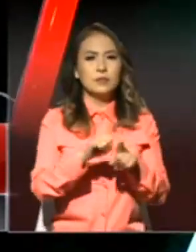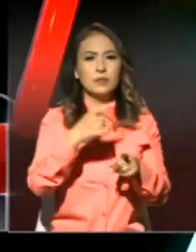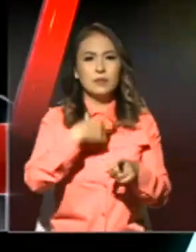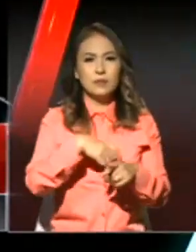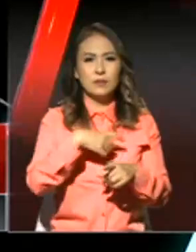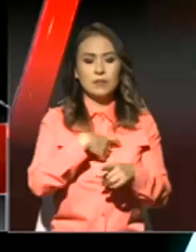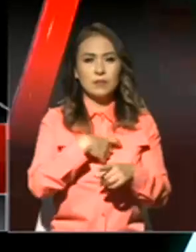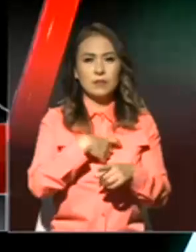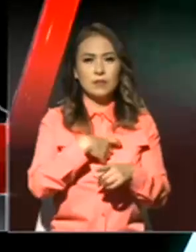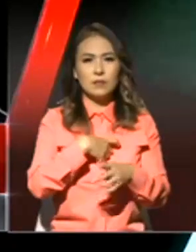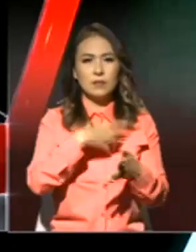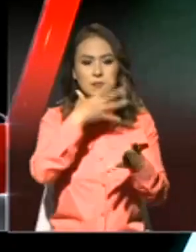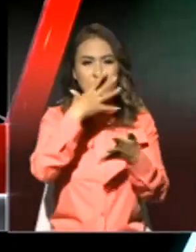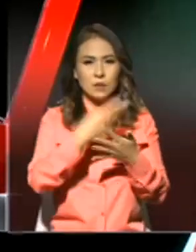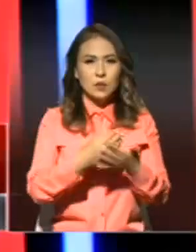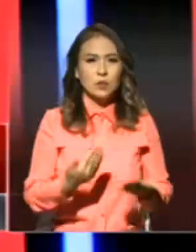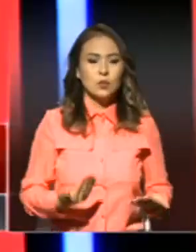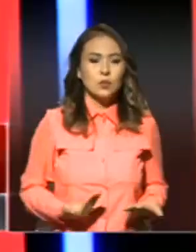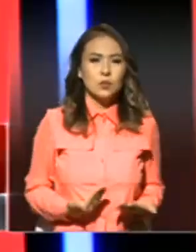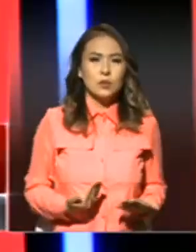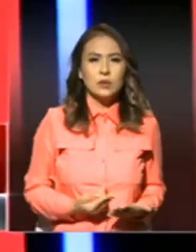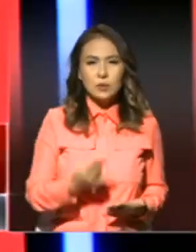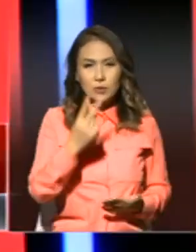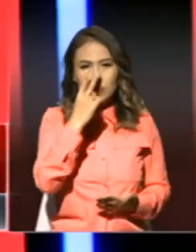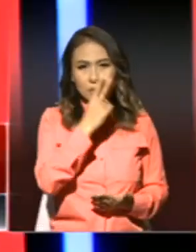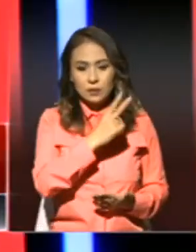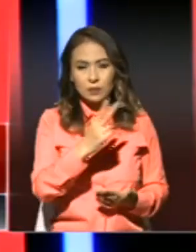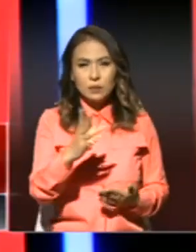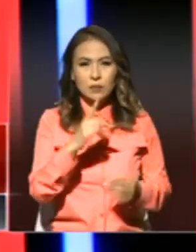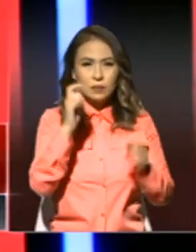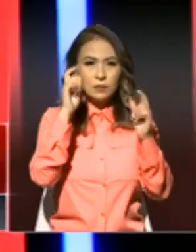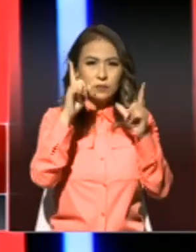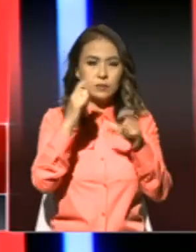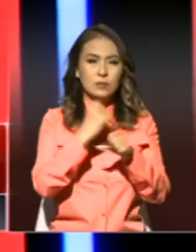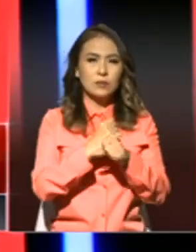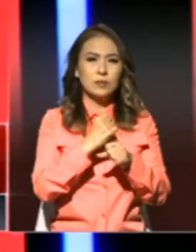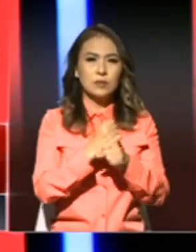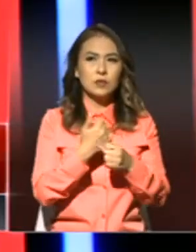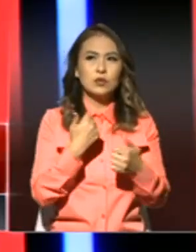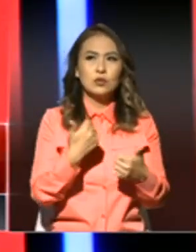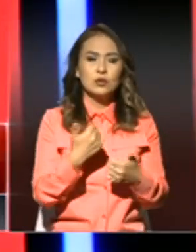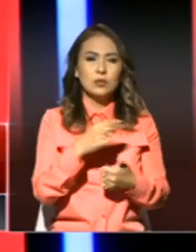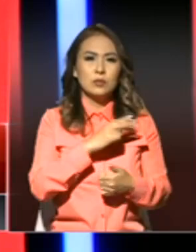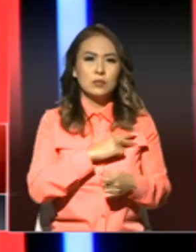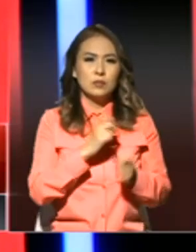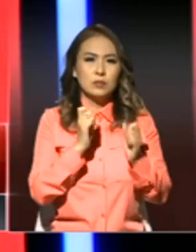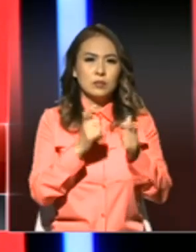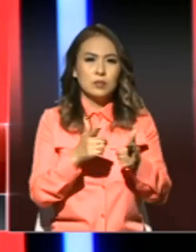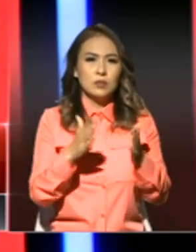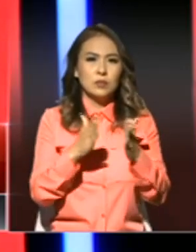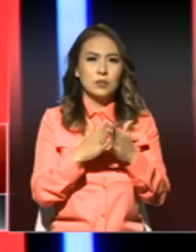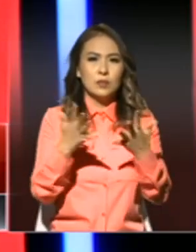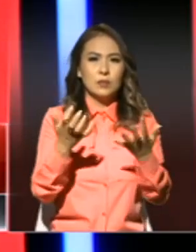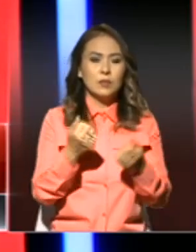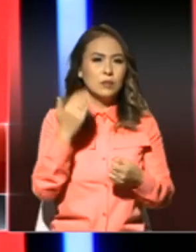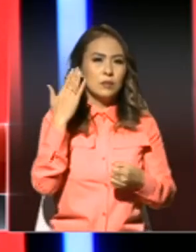тиеді. Өз өмір бойы көзімізде көріп өстік. Жақсы бір жұмысқа кірсе, жақсы үйді ала салады